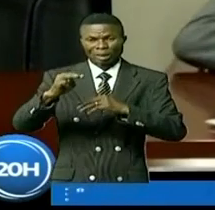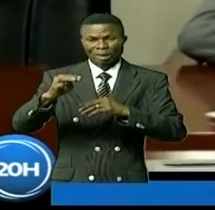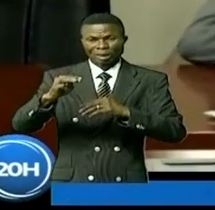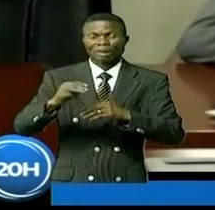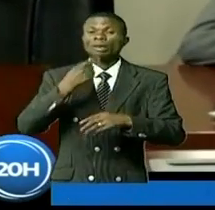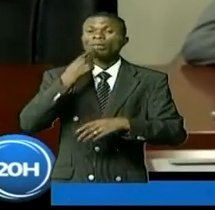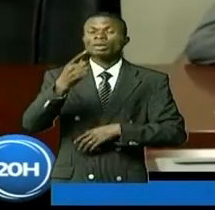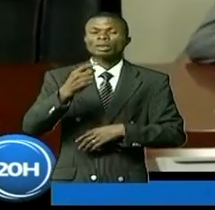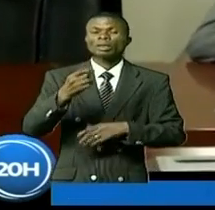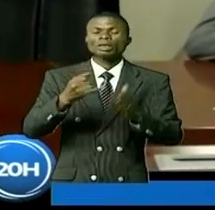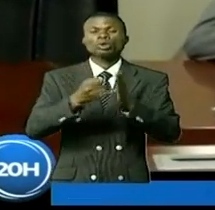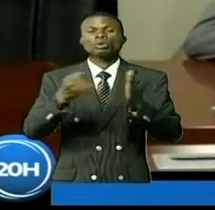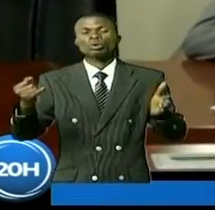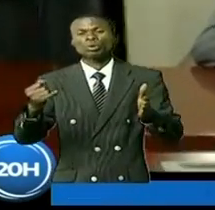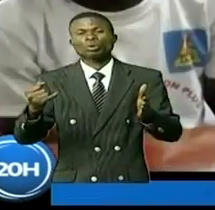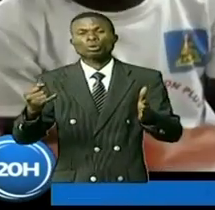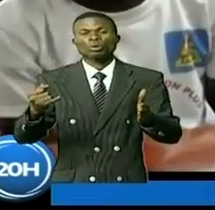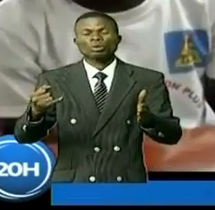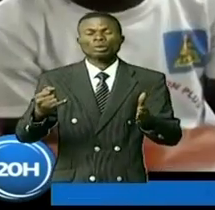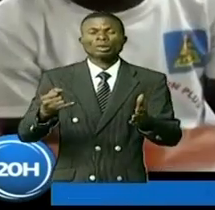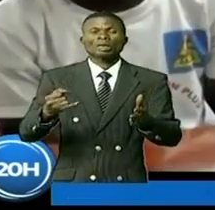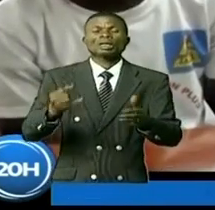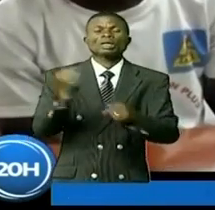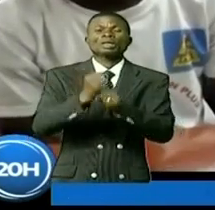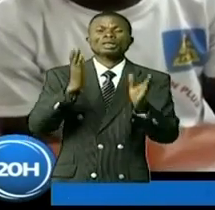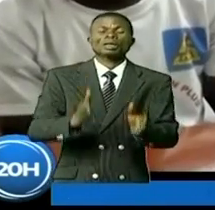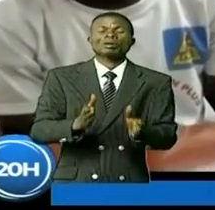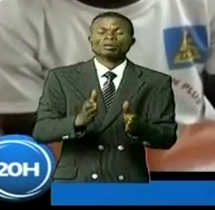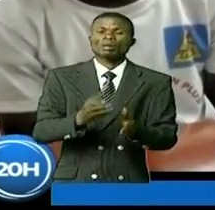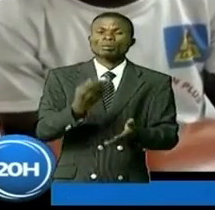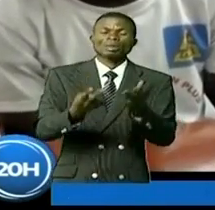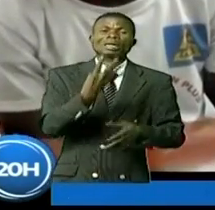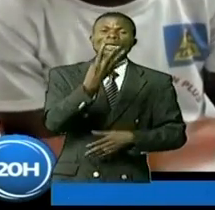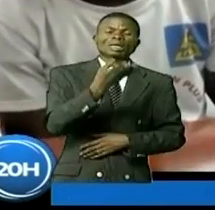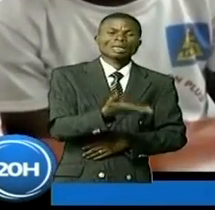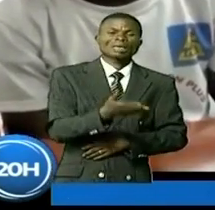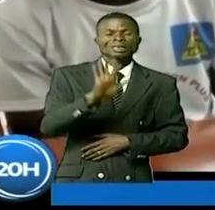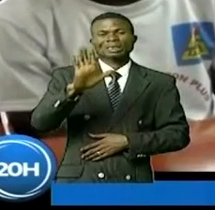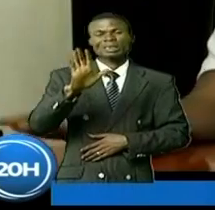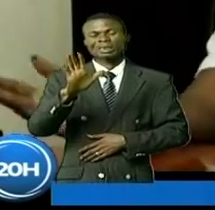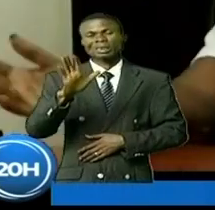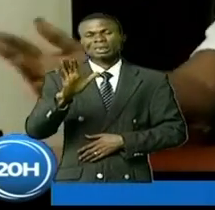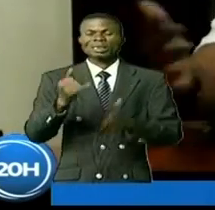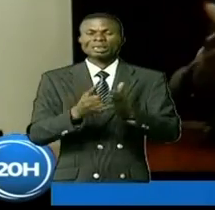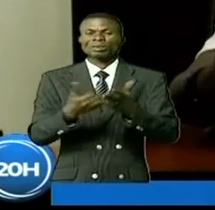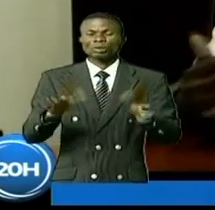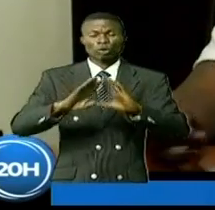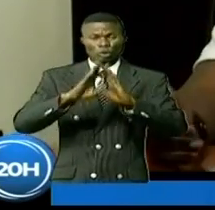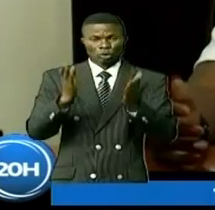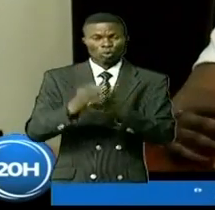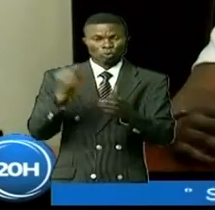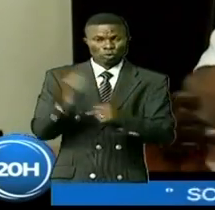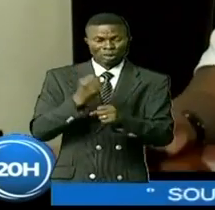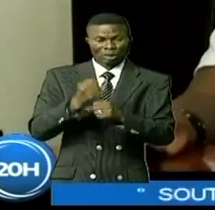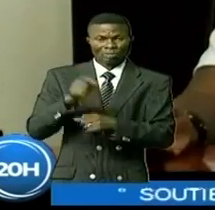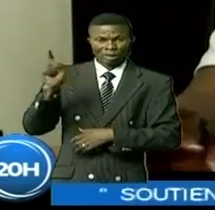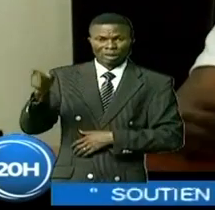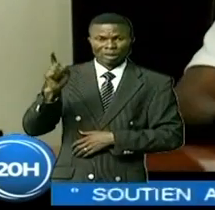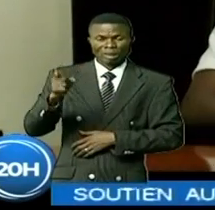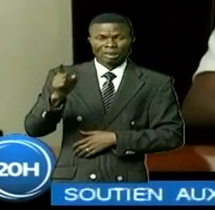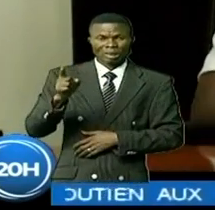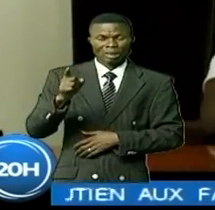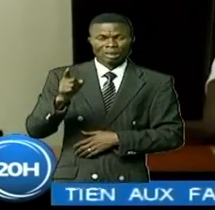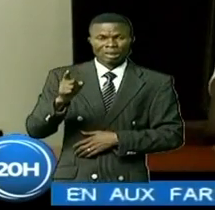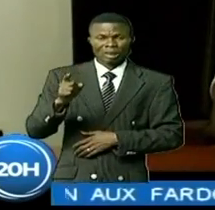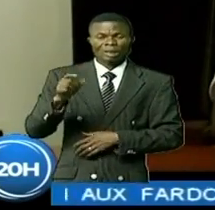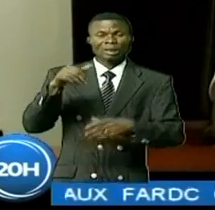peut-être 60 agents. Mais ils sont peut-être à 4, 5. Tous ceux qui travaillent là-bas, ce sont des journaliers. Même